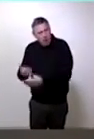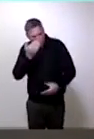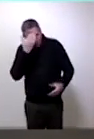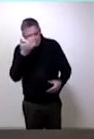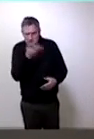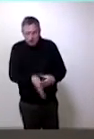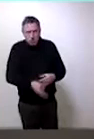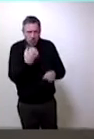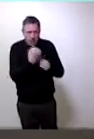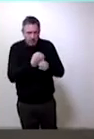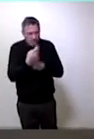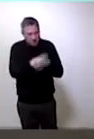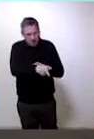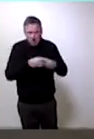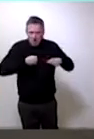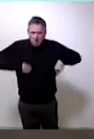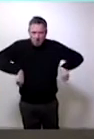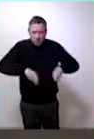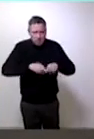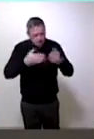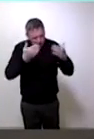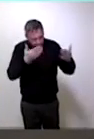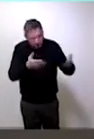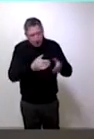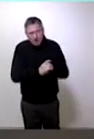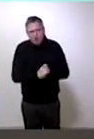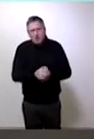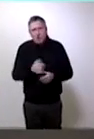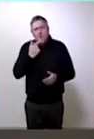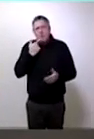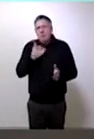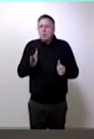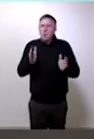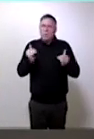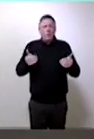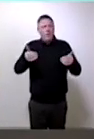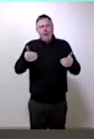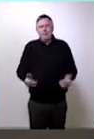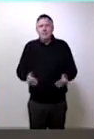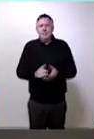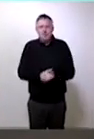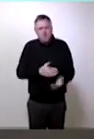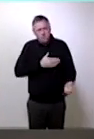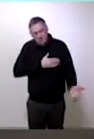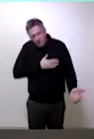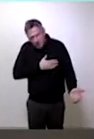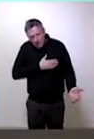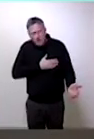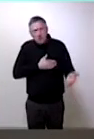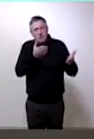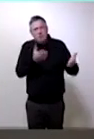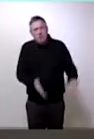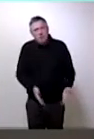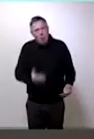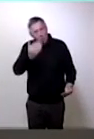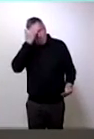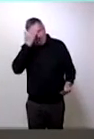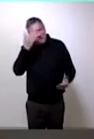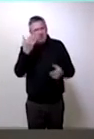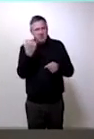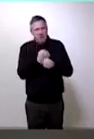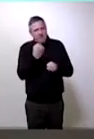Et voilà, je marquerai juste un petit point d'arrêt pour que nous manifestions ensemble cette